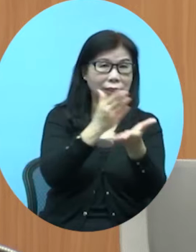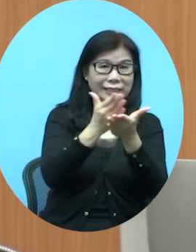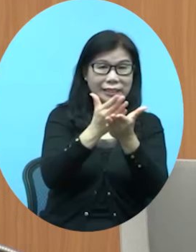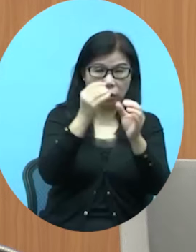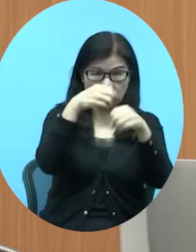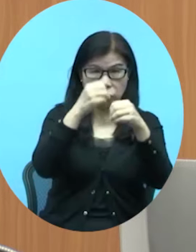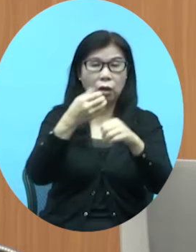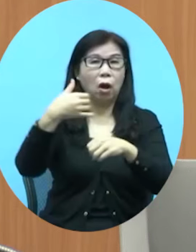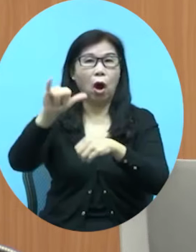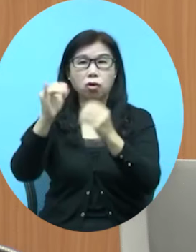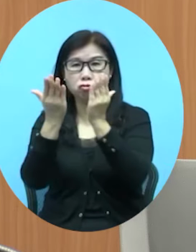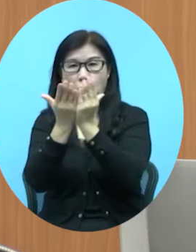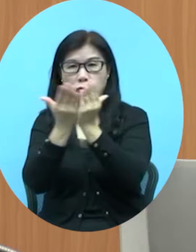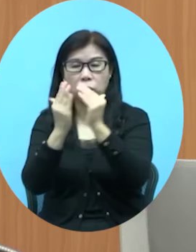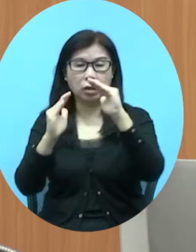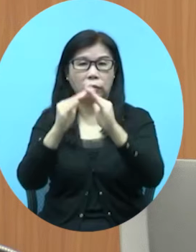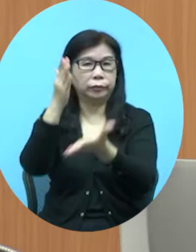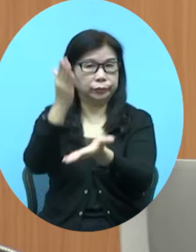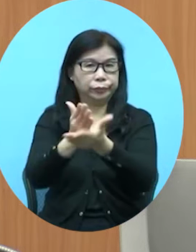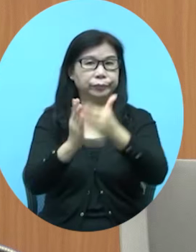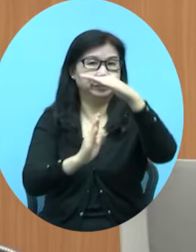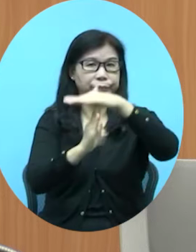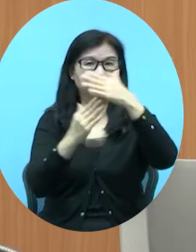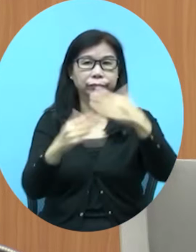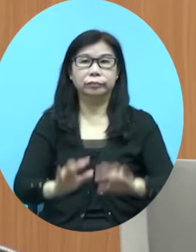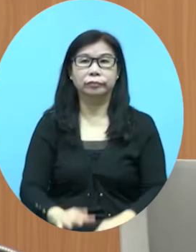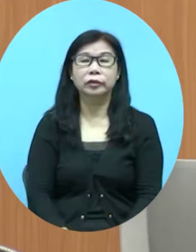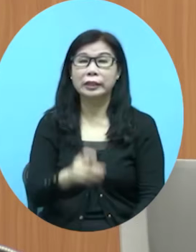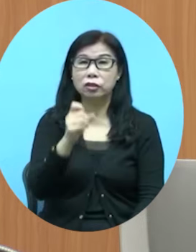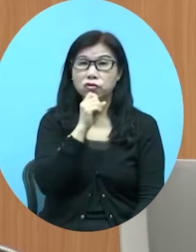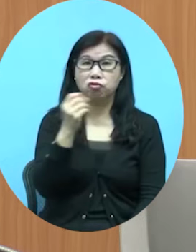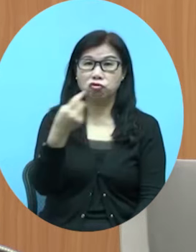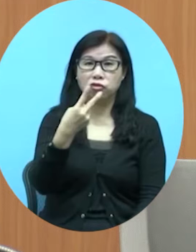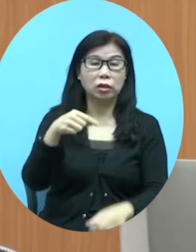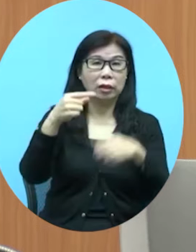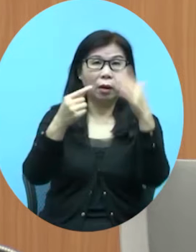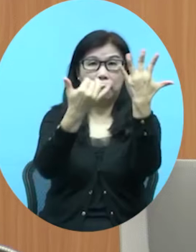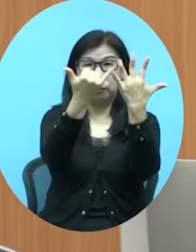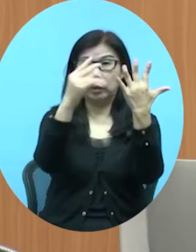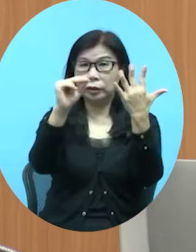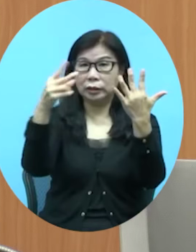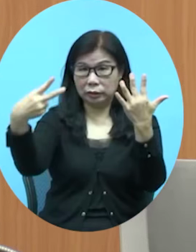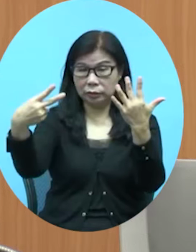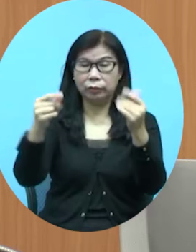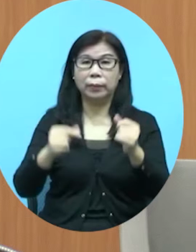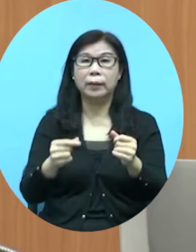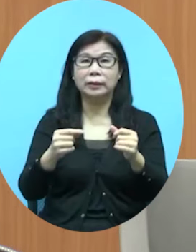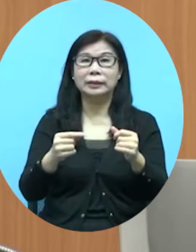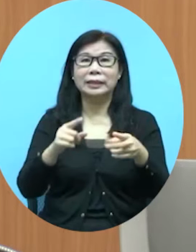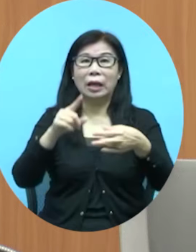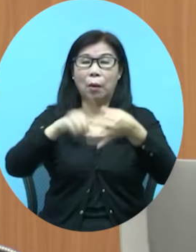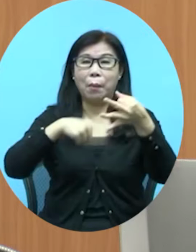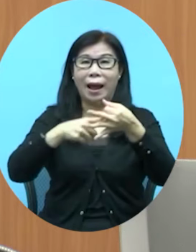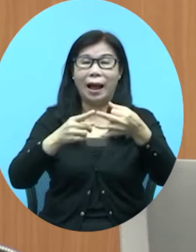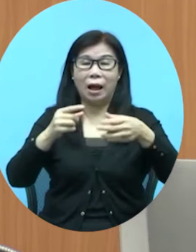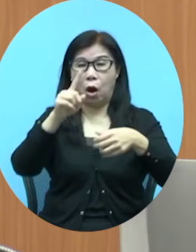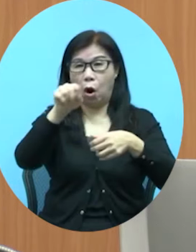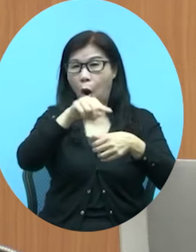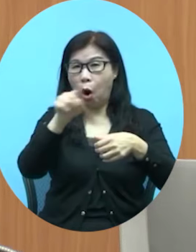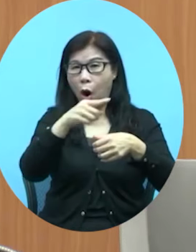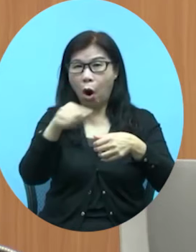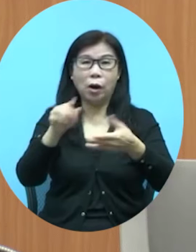以及不要上學住另外也有一位5672是在仁安醫院工作